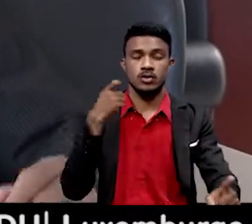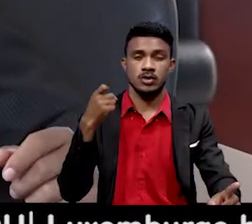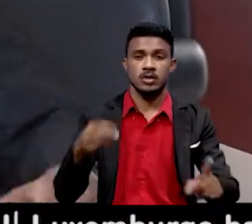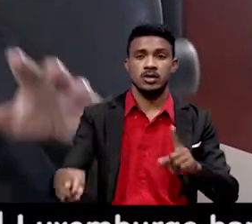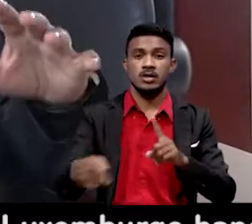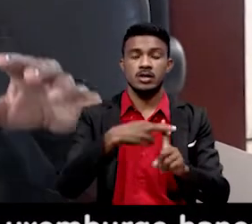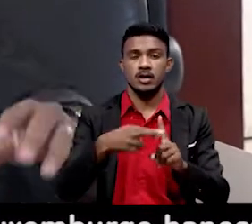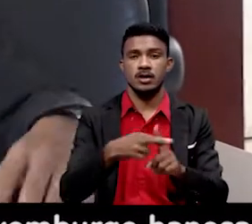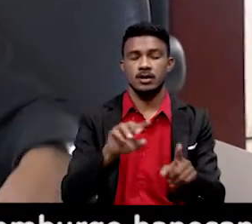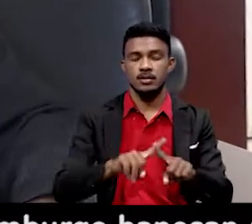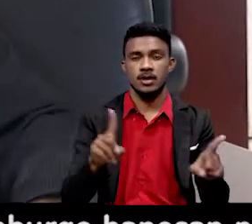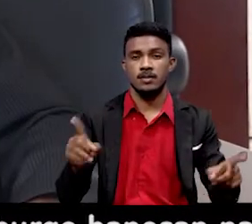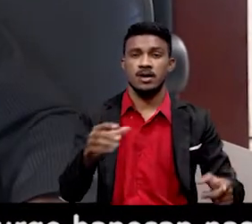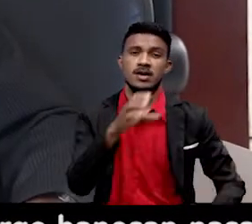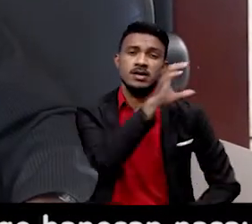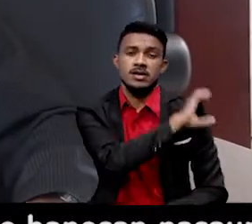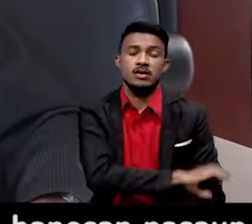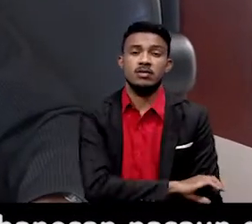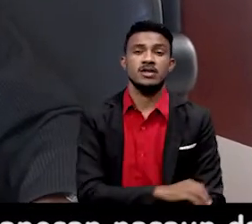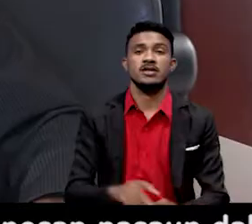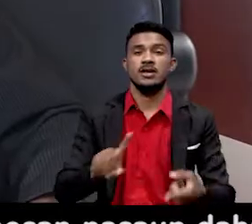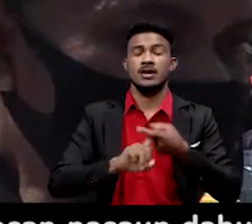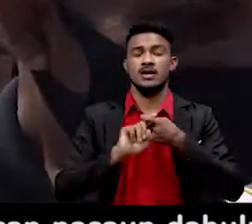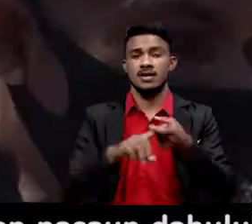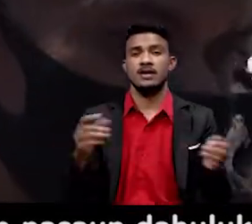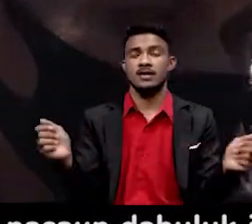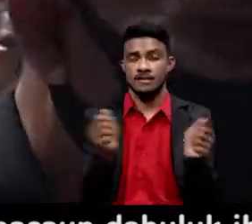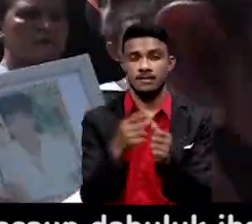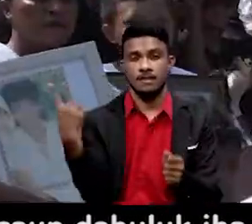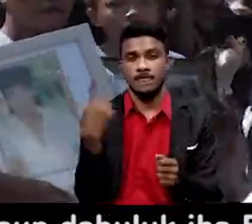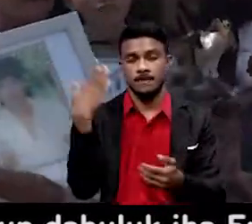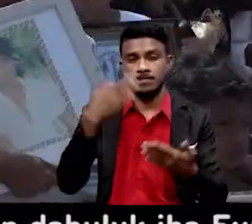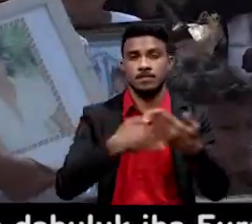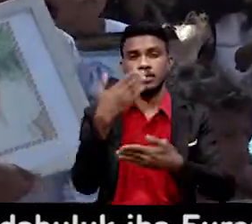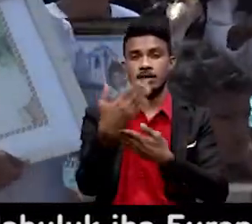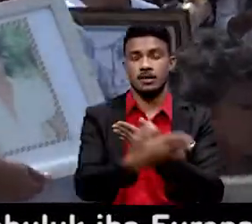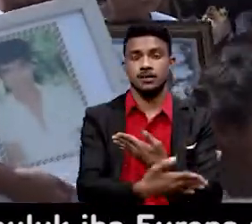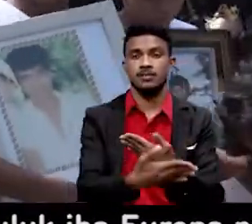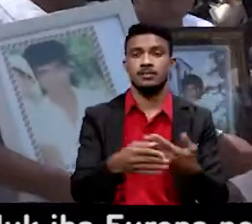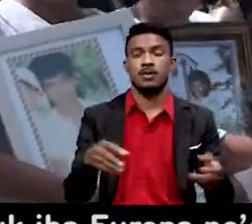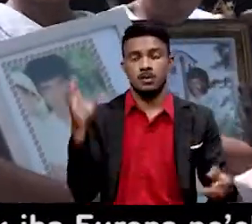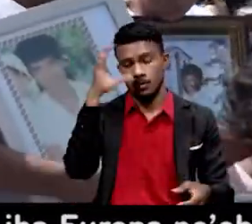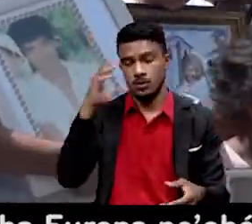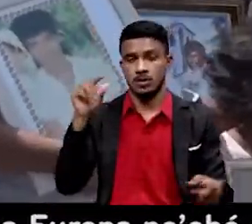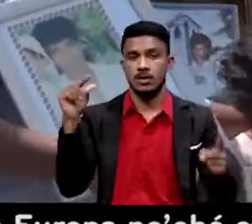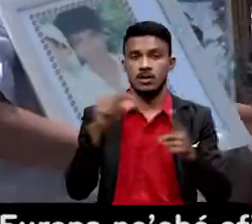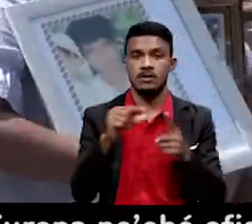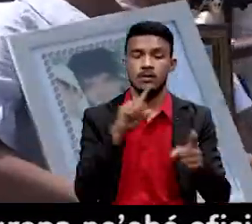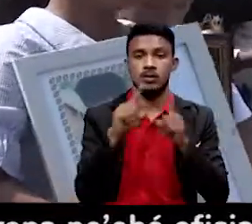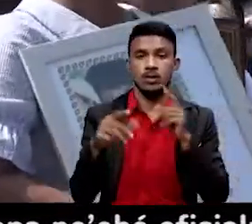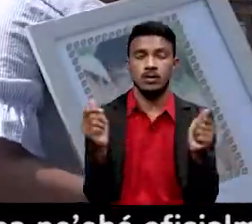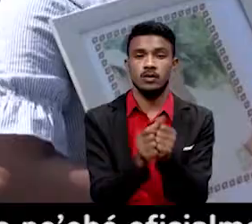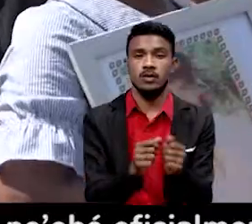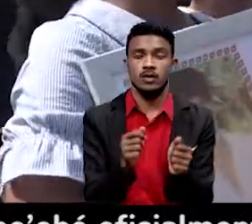be siguransa metin iha oin. Honune matarestu buka lia fuan hori konvense militar Indonesia. Por el